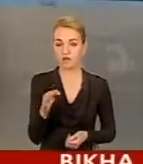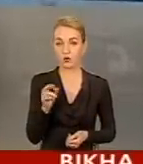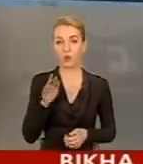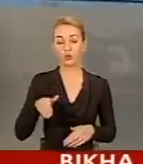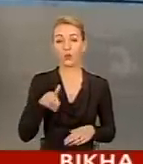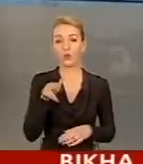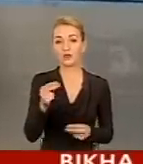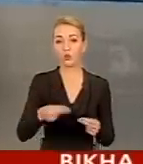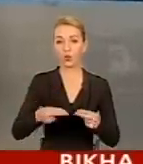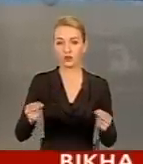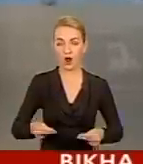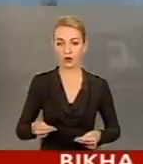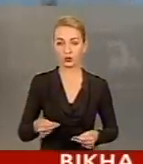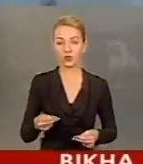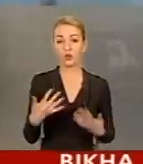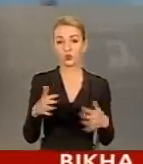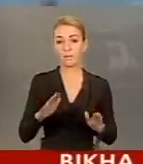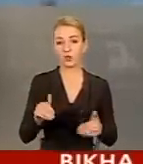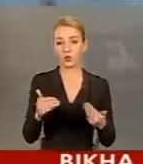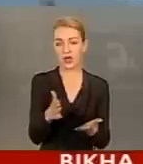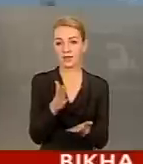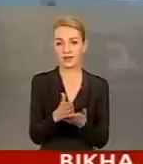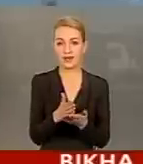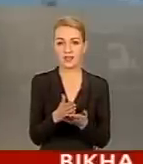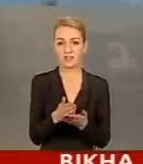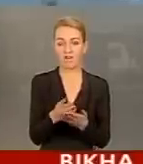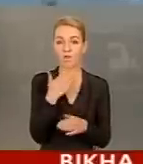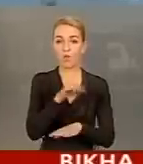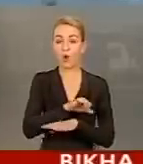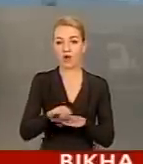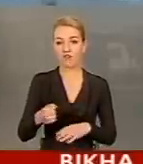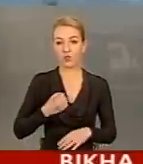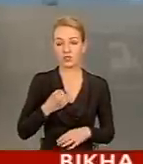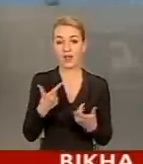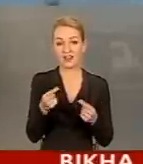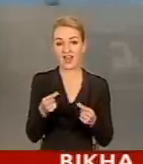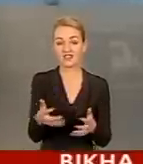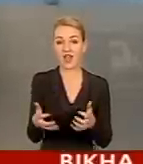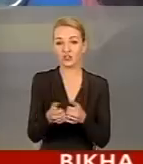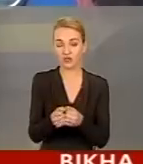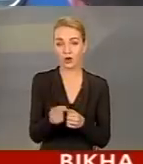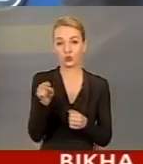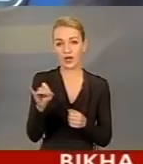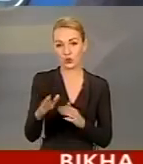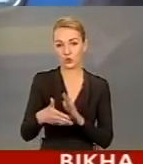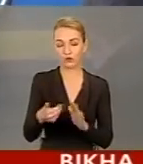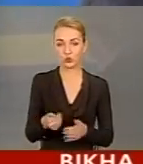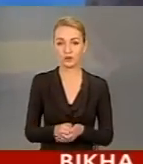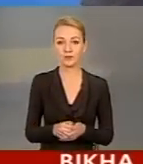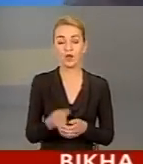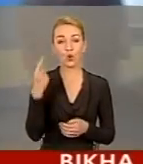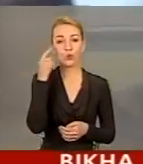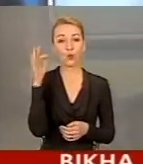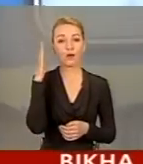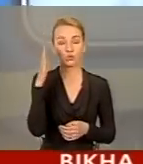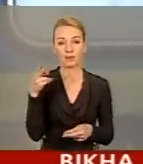контракту. Мені вже предложили, ну, предложення є по громадянська. Де задержали, та в Краснополі, туди і зовут. Роздуми про майбутнє